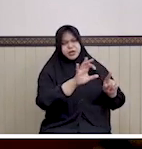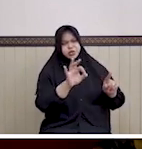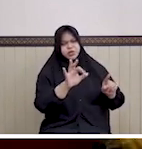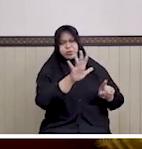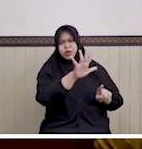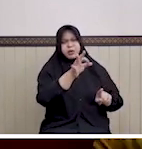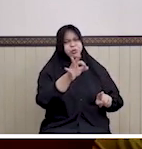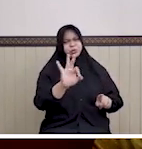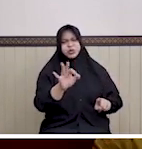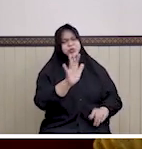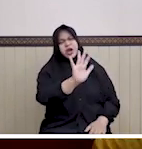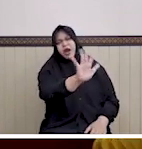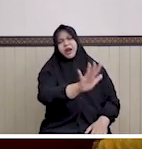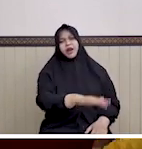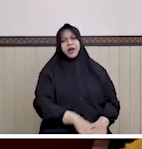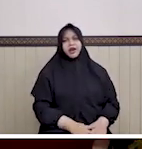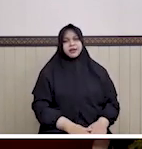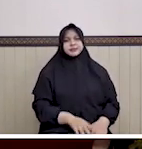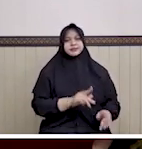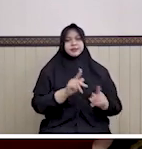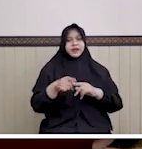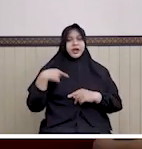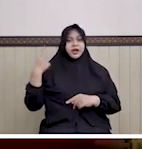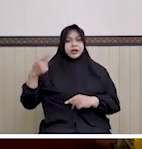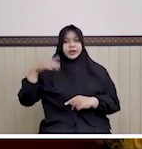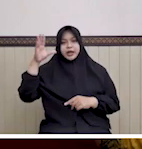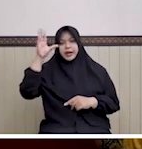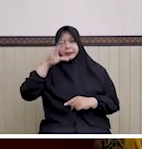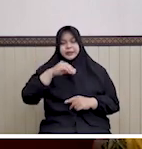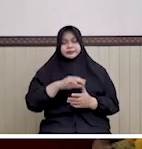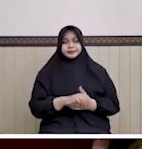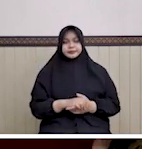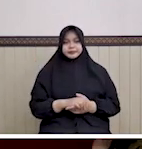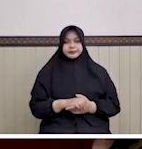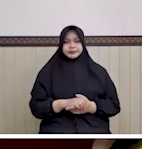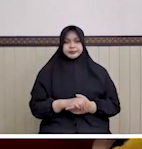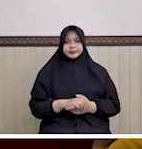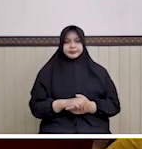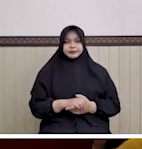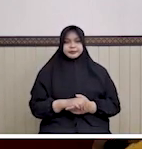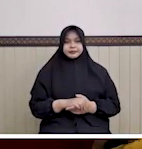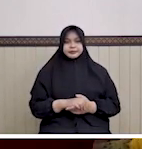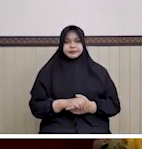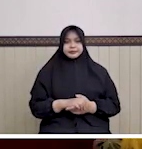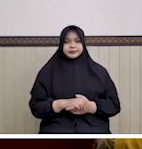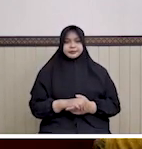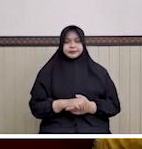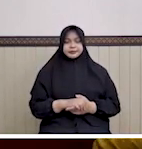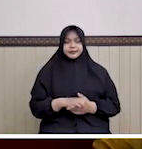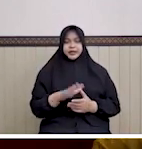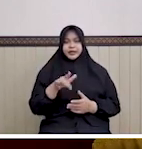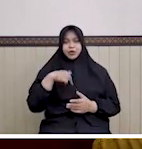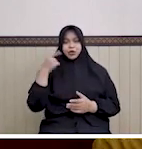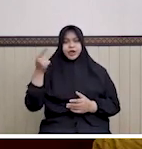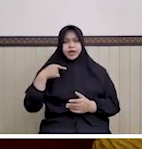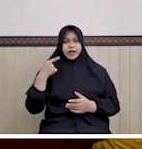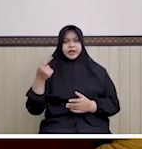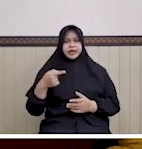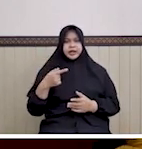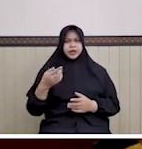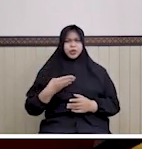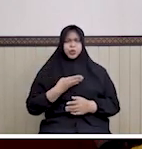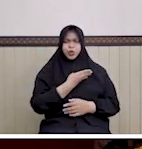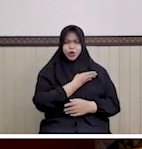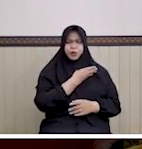Rp50.000 seperti itu yaitu kalau karyanya pajak yang ditarik varian kasus yang ditangani selain iya korban